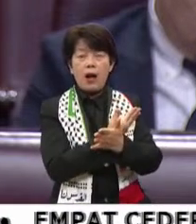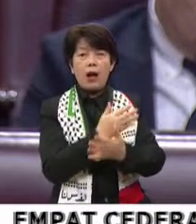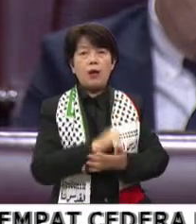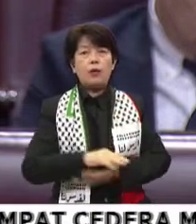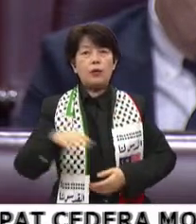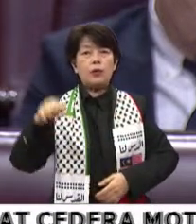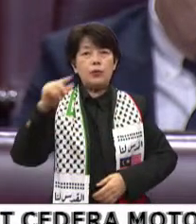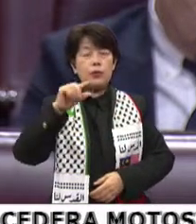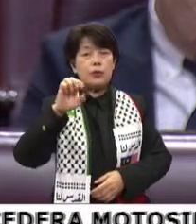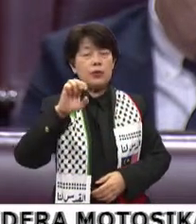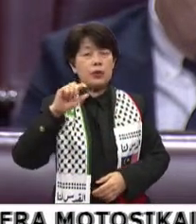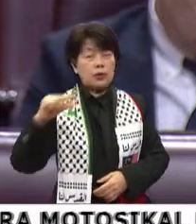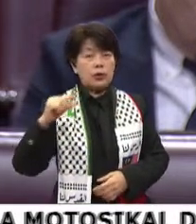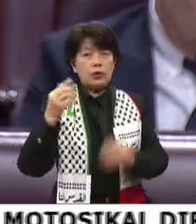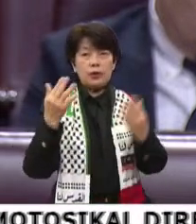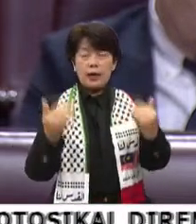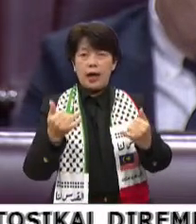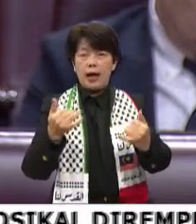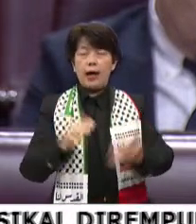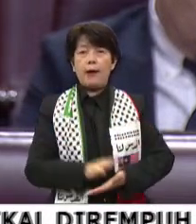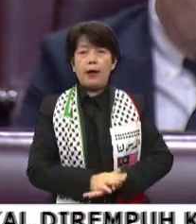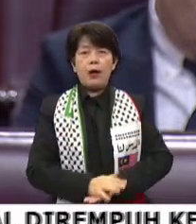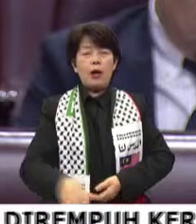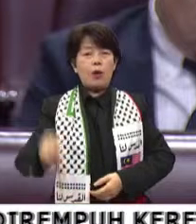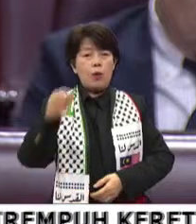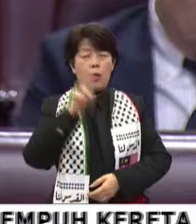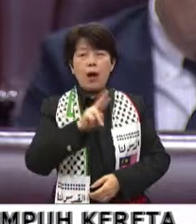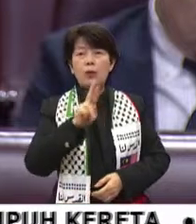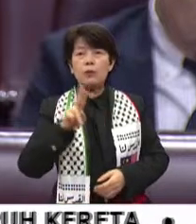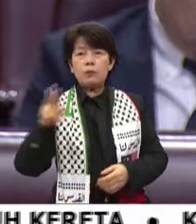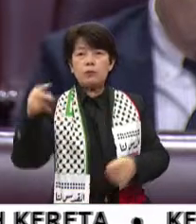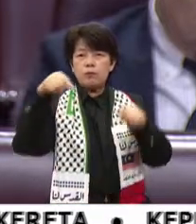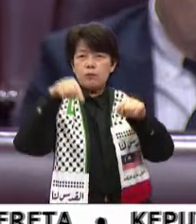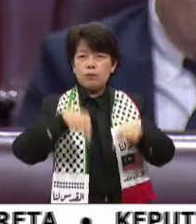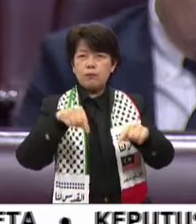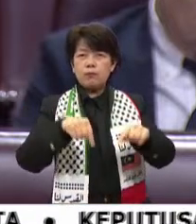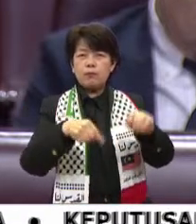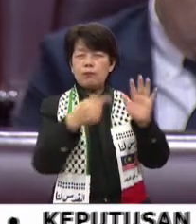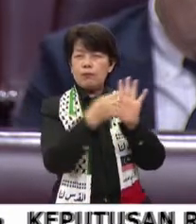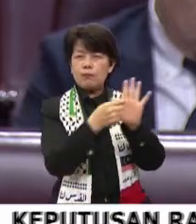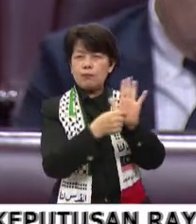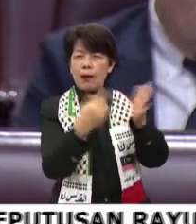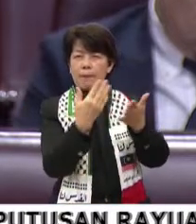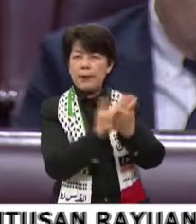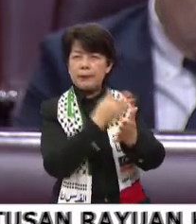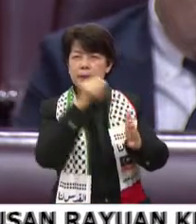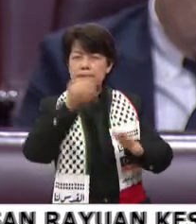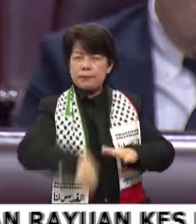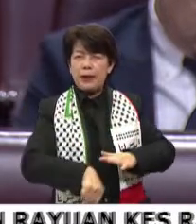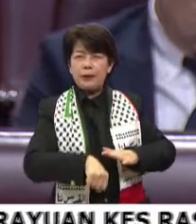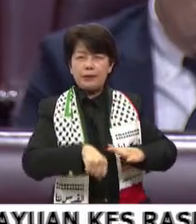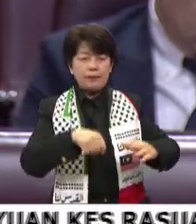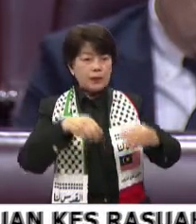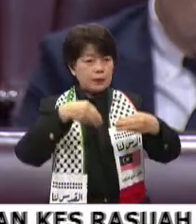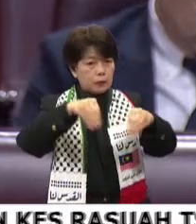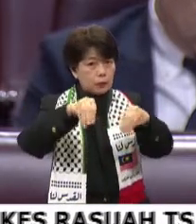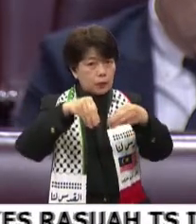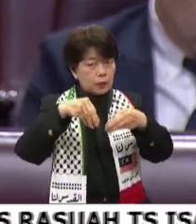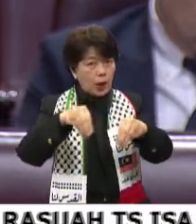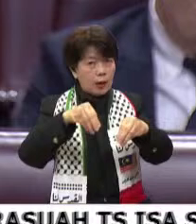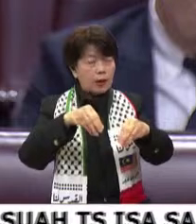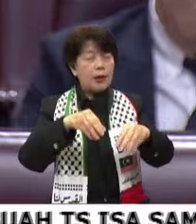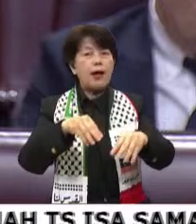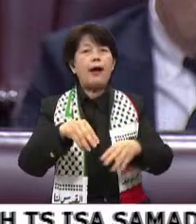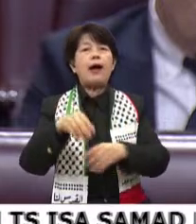sedikit tetapi sekur sekurang-kurangnya Rang undang-undang ini dapat mengawal Selia penjualan vap supaya vap